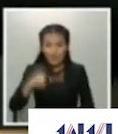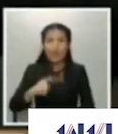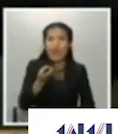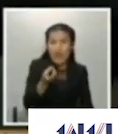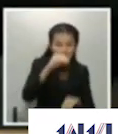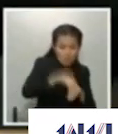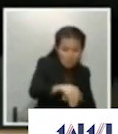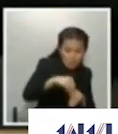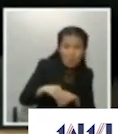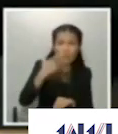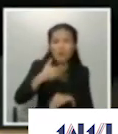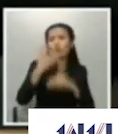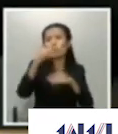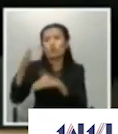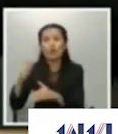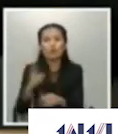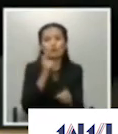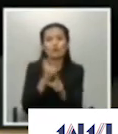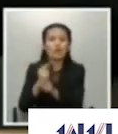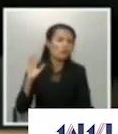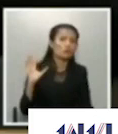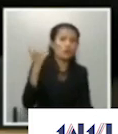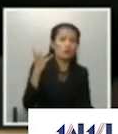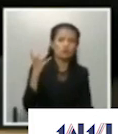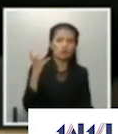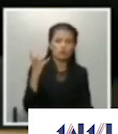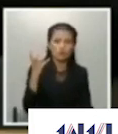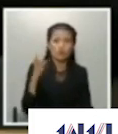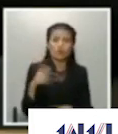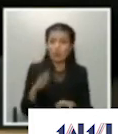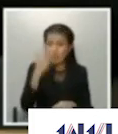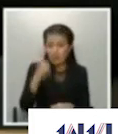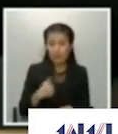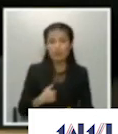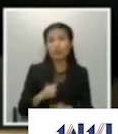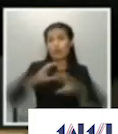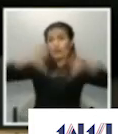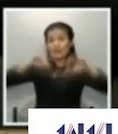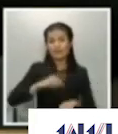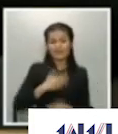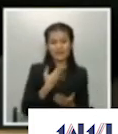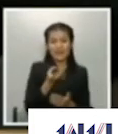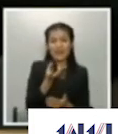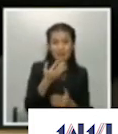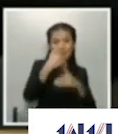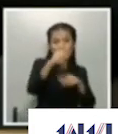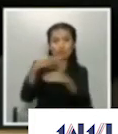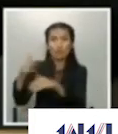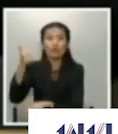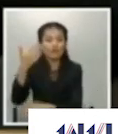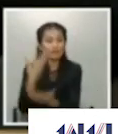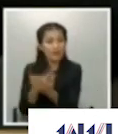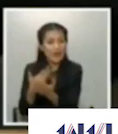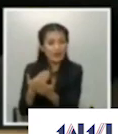เมื่อก่อนนี้รัฐบาลส่งข้าวไปต่างประเทศเราเคยเก็บค่าพรีเมียมมีงบประมาณอยู่ในกองทุนสงเคราะห์เกษตรก